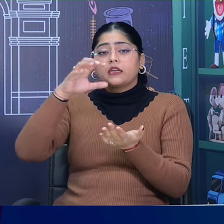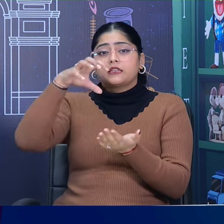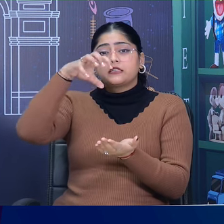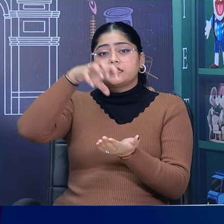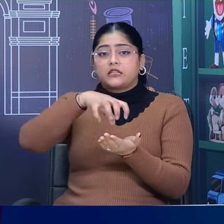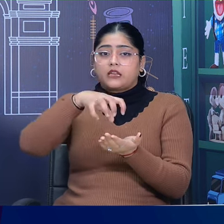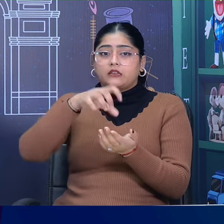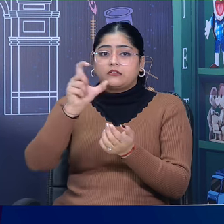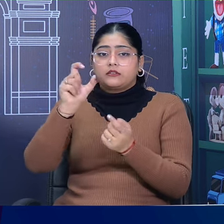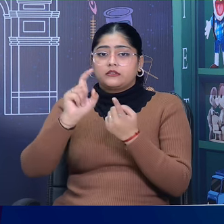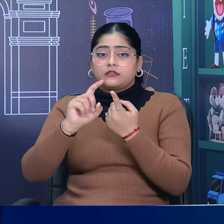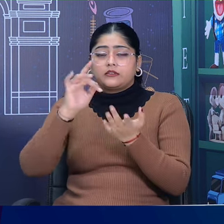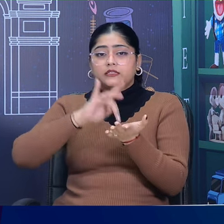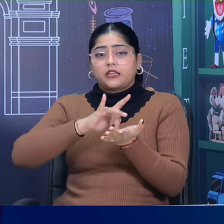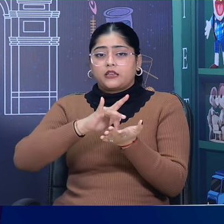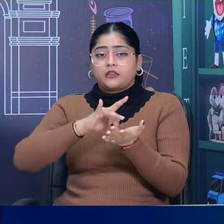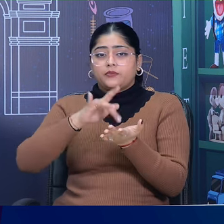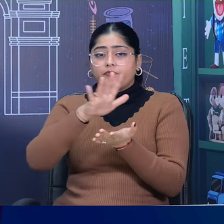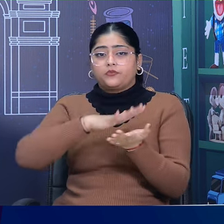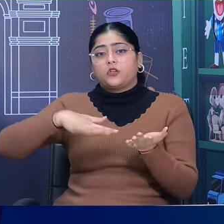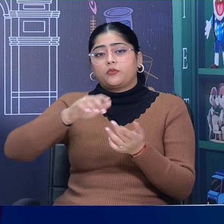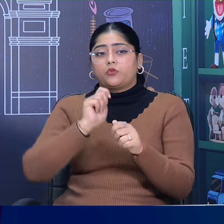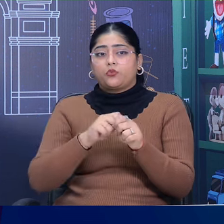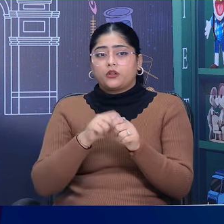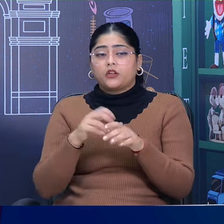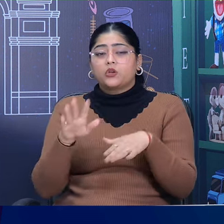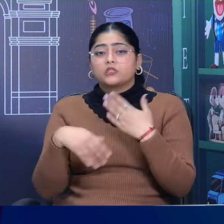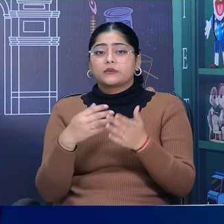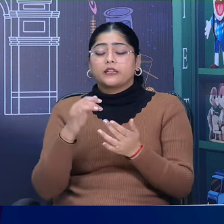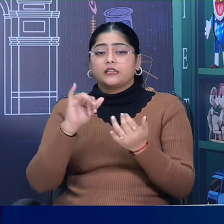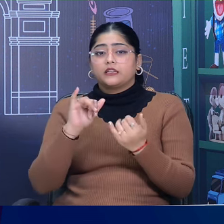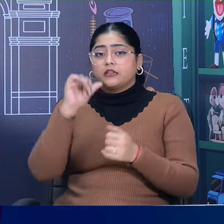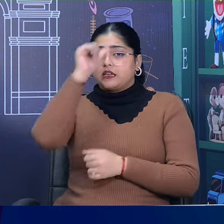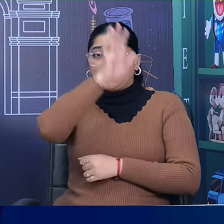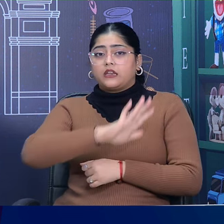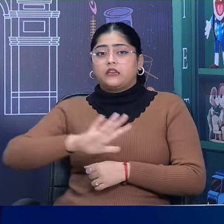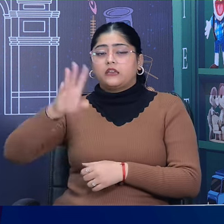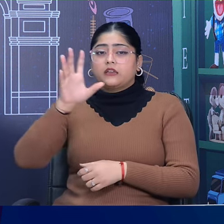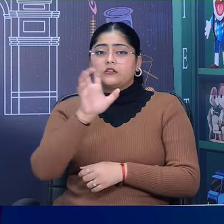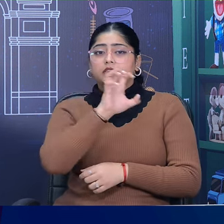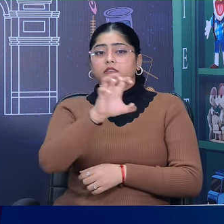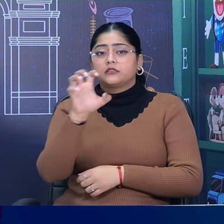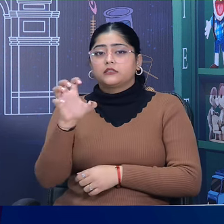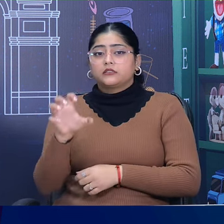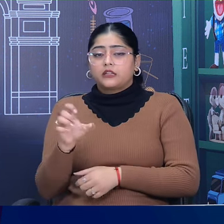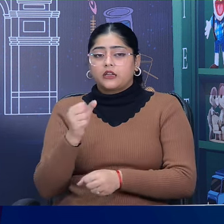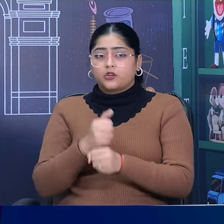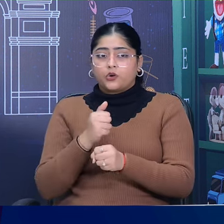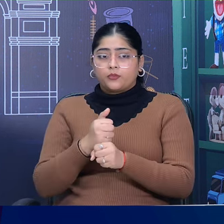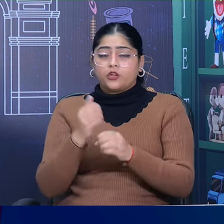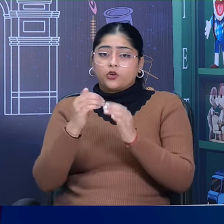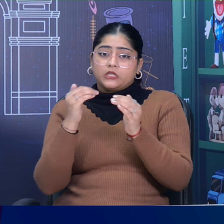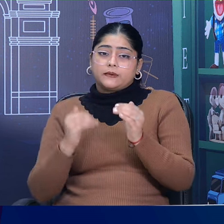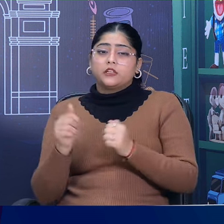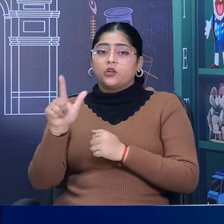एक-एक स्टेट को लेके काम करती है जैसे उत्तर प्रदेश की गवर्नमेंट अलग होगी मध्य प्रदेश की गवर्नमेंट अलग होगी तो ये अलग-अलग स्टेट गवर्नमेंट आती है स्टेट गवर्नमेंट के बाद आती है